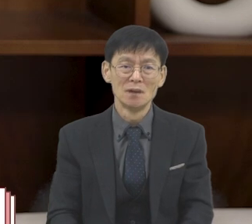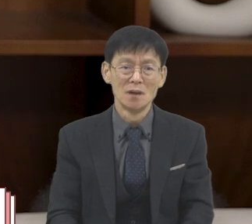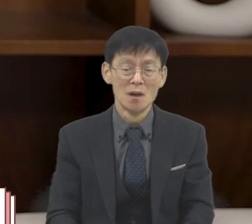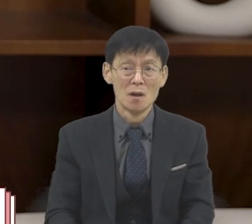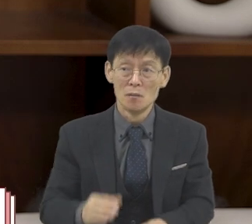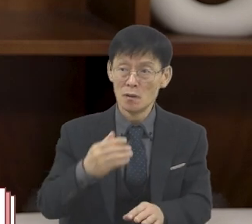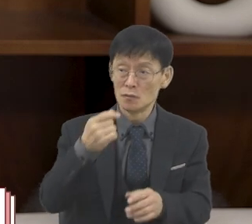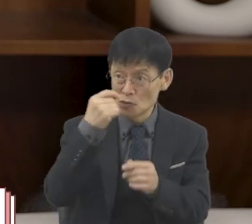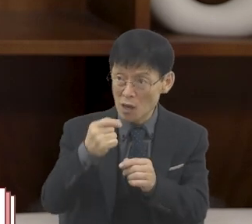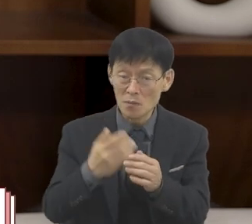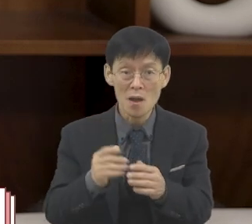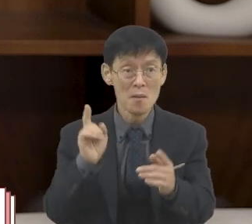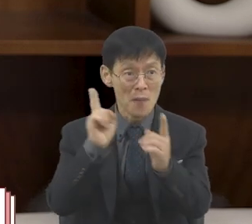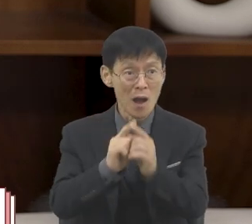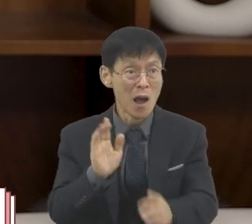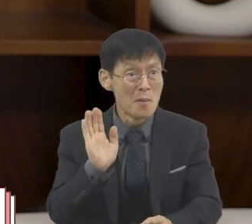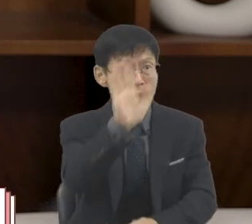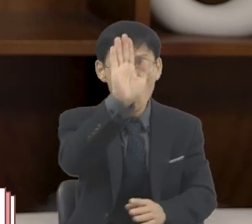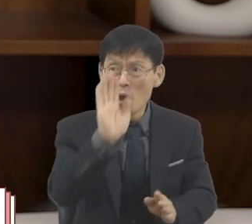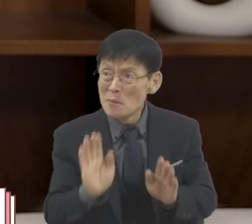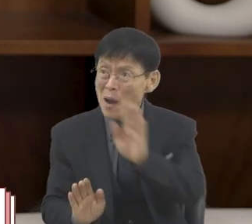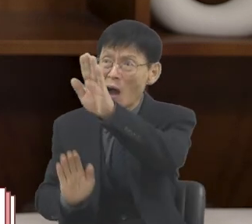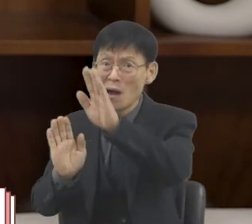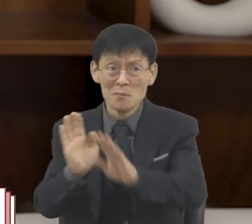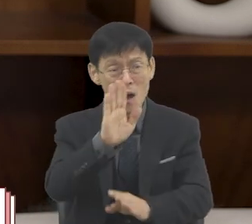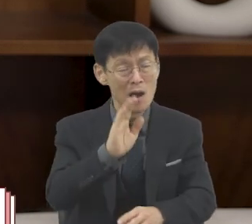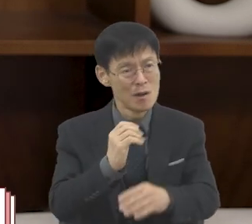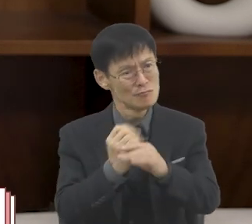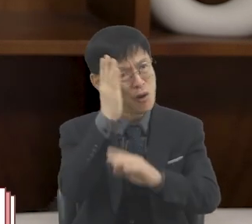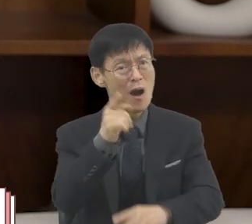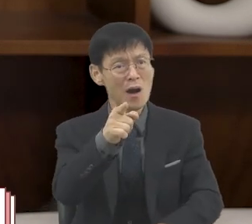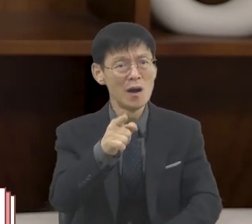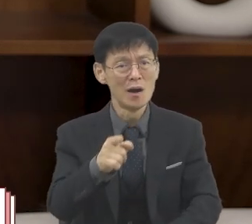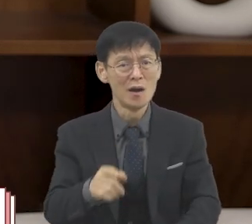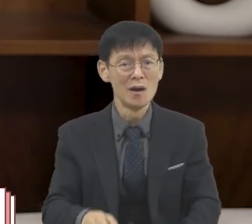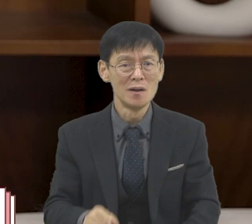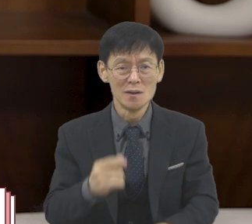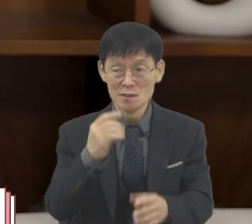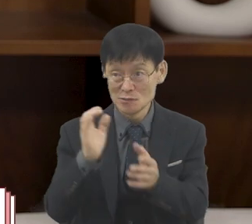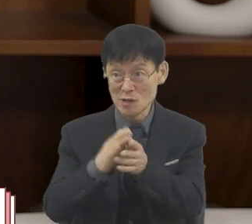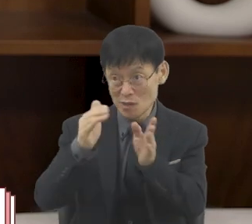편한 사이라고 마주칠 때마다 하이파이브 하는 건 조금 지나치네요.